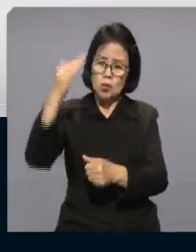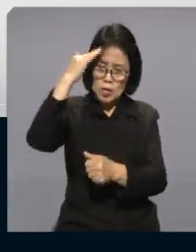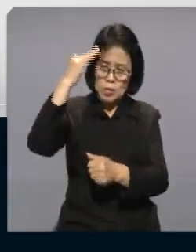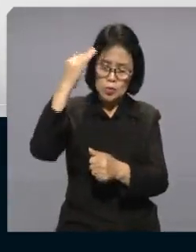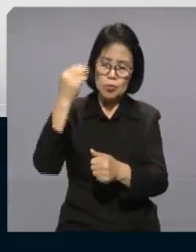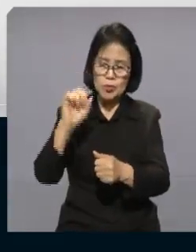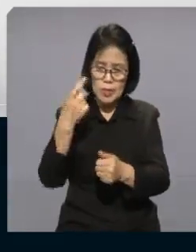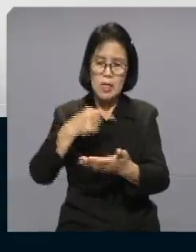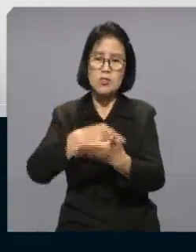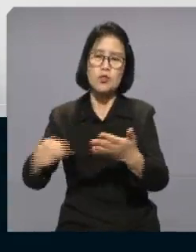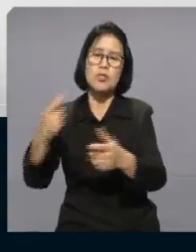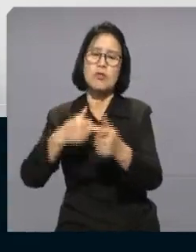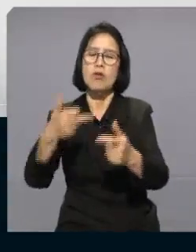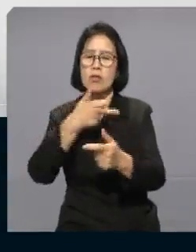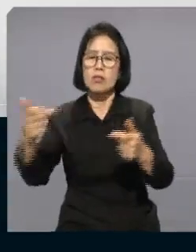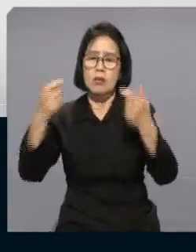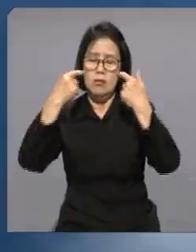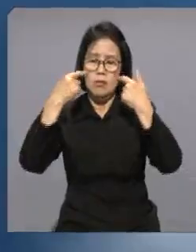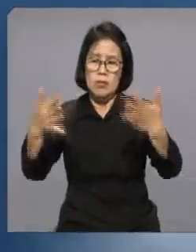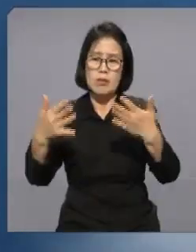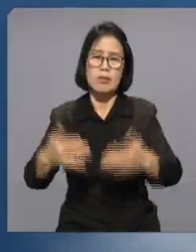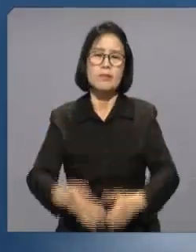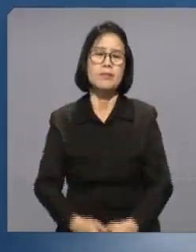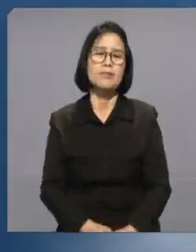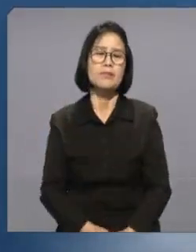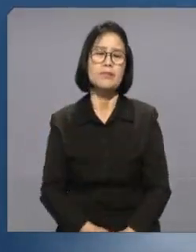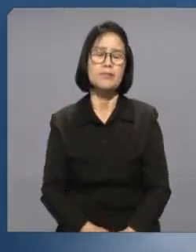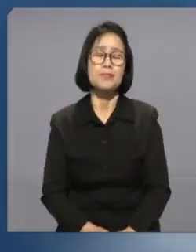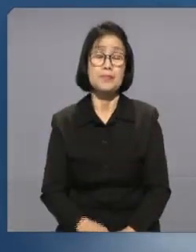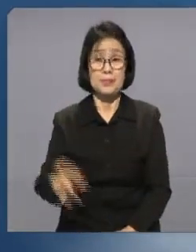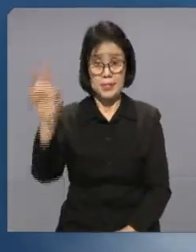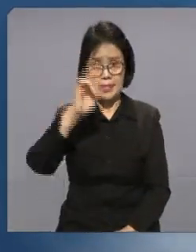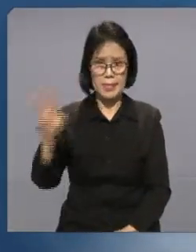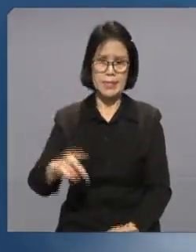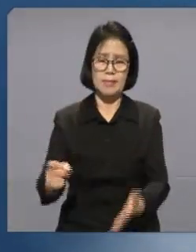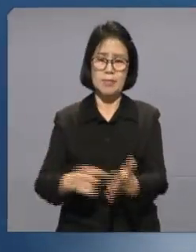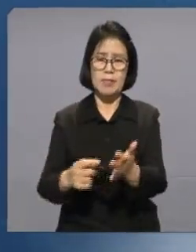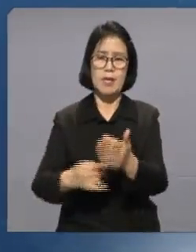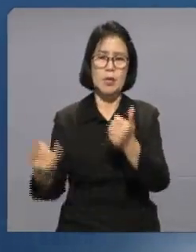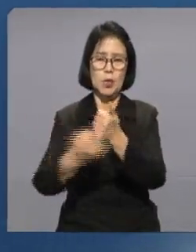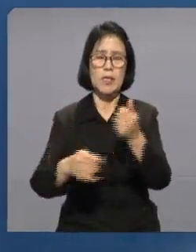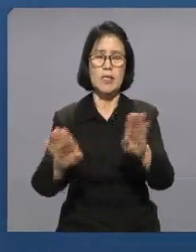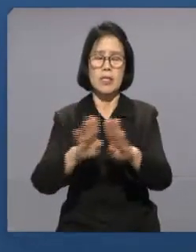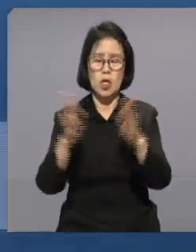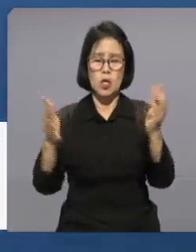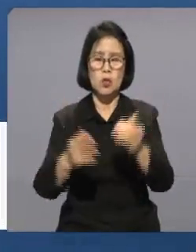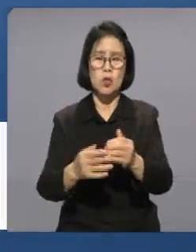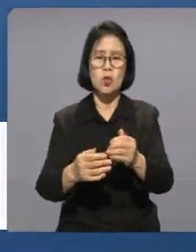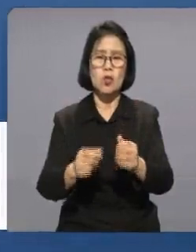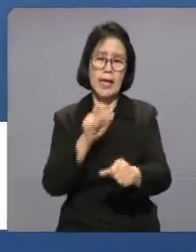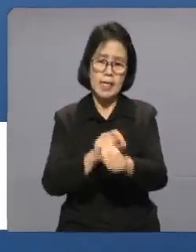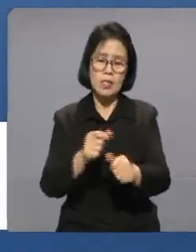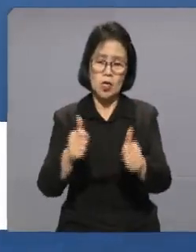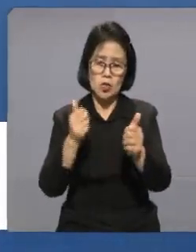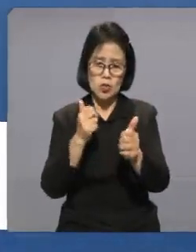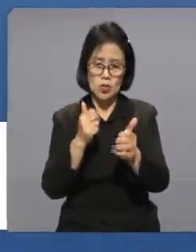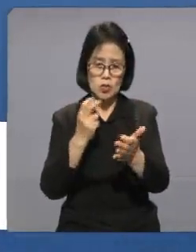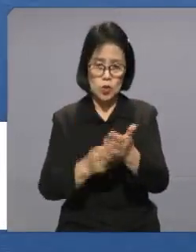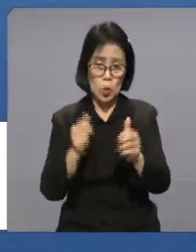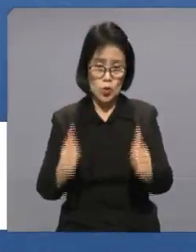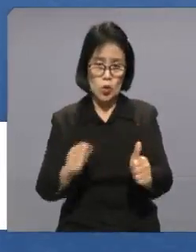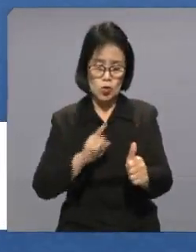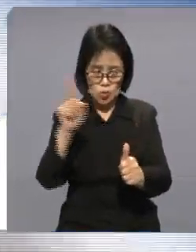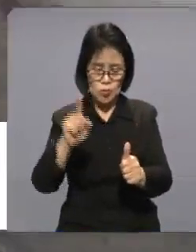더 크다는 점을 명확히 한 것으로 보입니다. 시흥시는 비상대책회의를 열고 행정소송 등을 포함한 대책